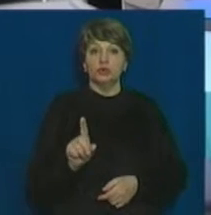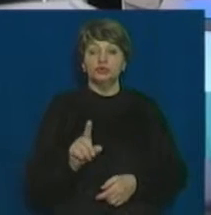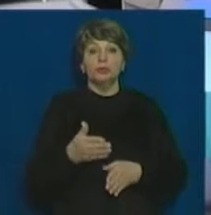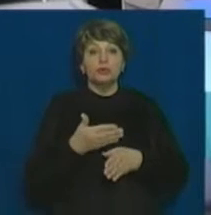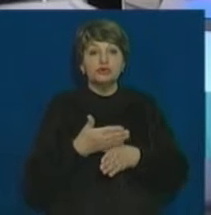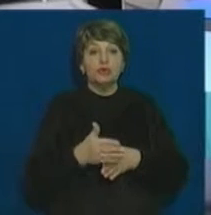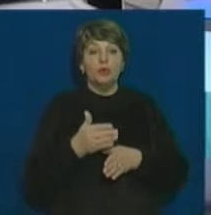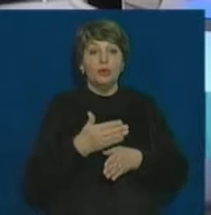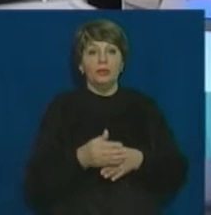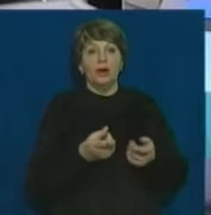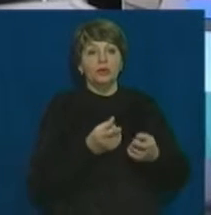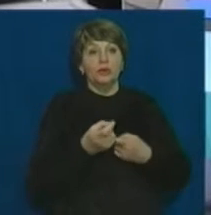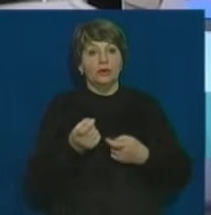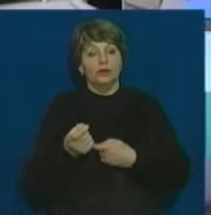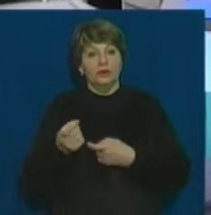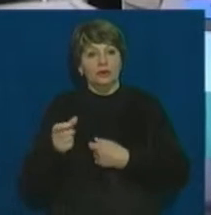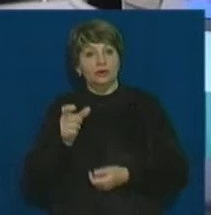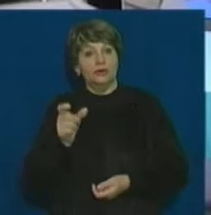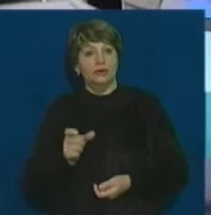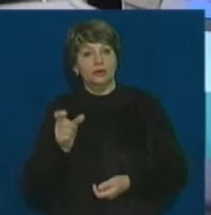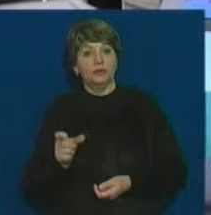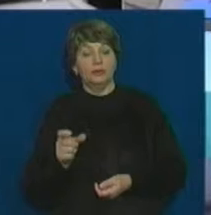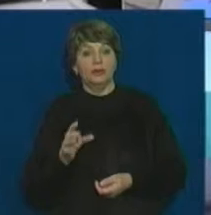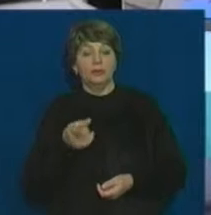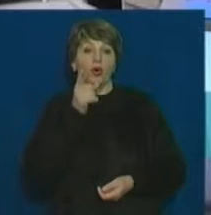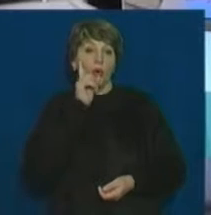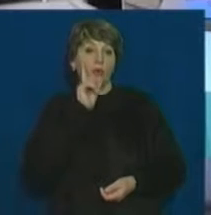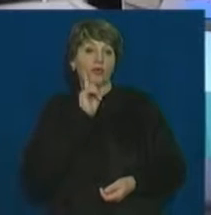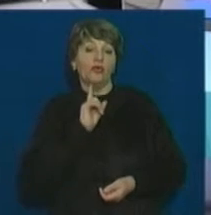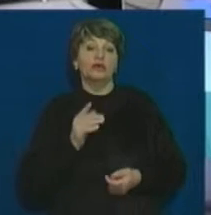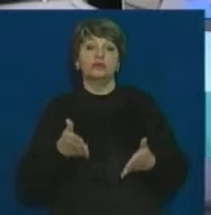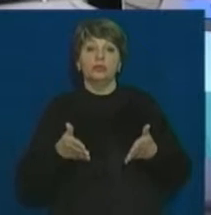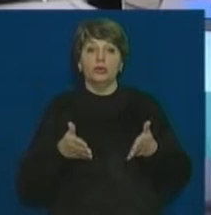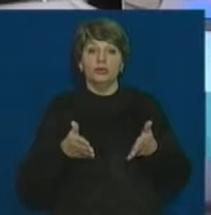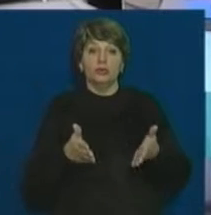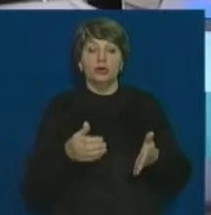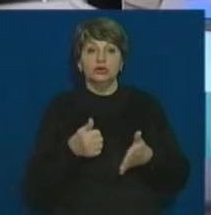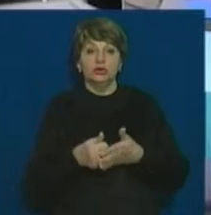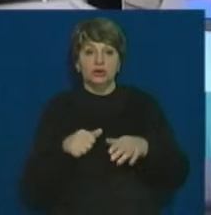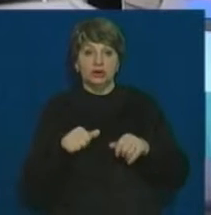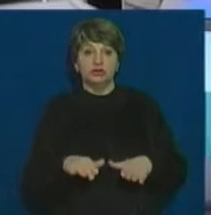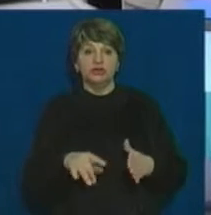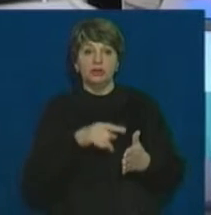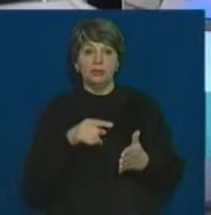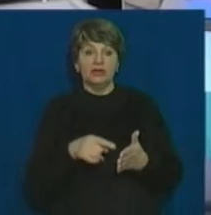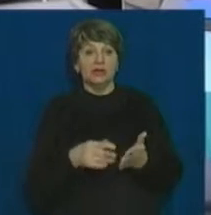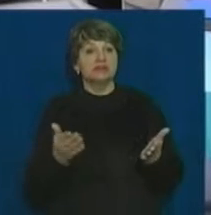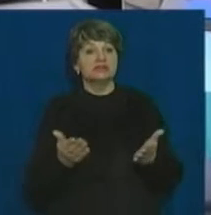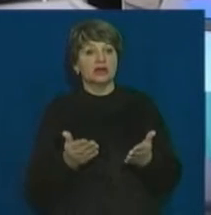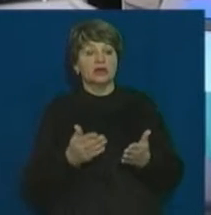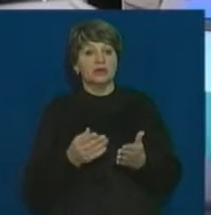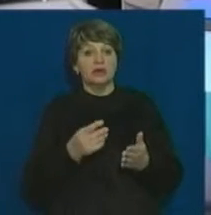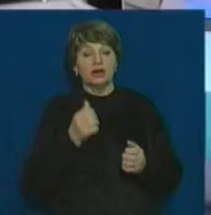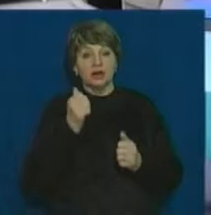поступово долучати громадян таким комфортним для них шляхом до вирішення тих питань, з якими вони